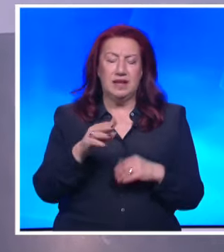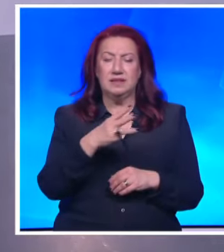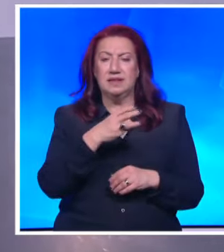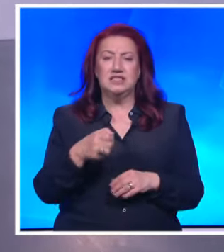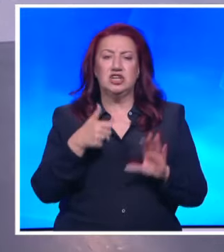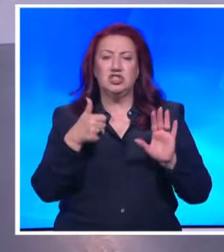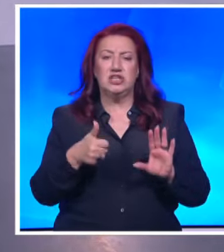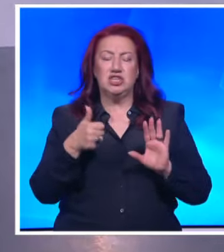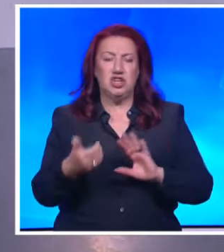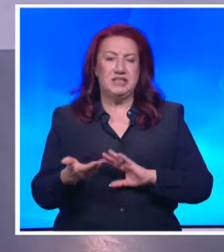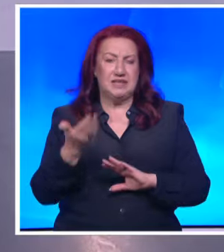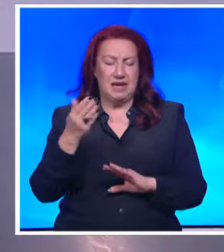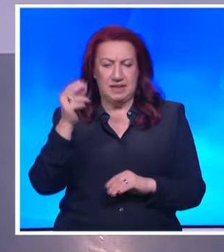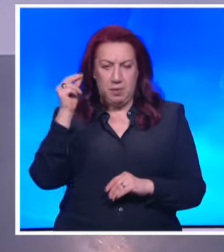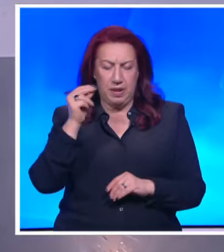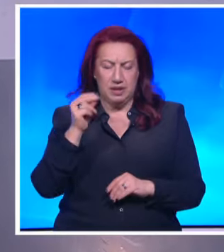се равнява на